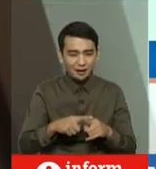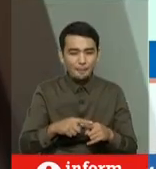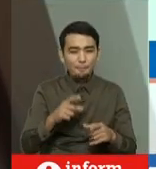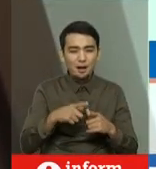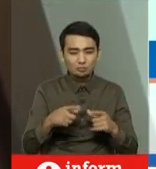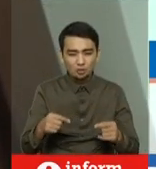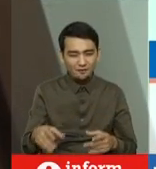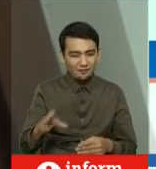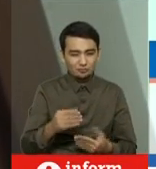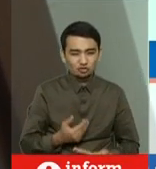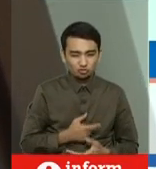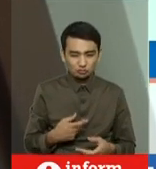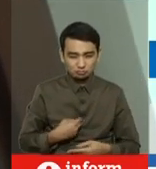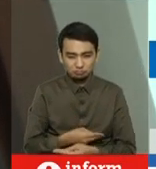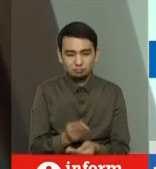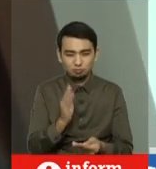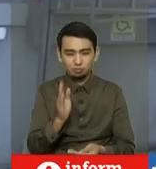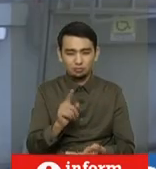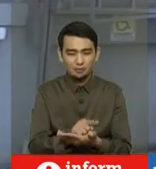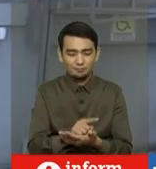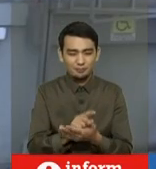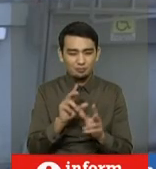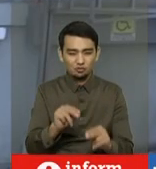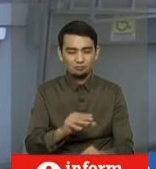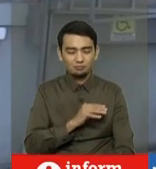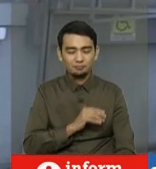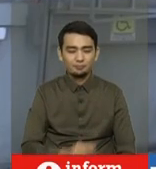всем жильцам. Людмила Батюшкина, Ирина Ненашева, Информбюро, Карагандинская область.